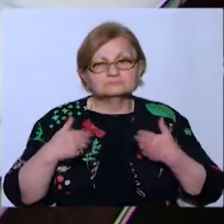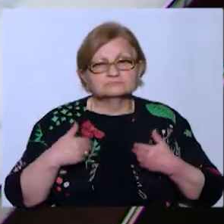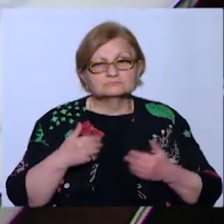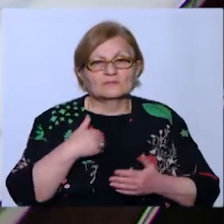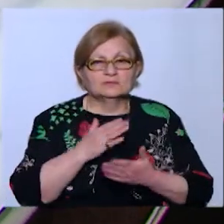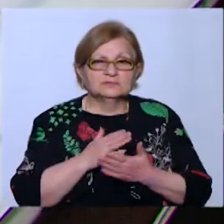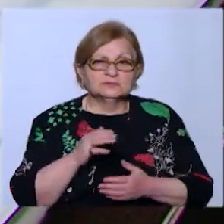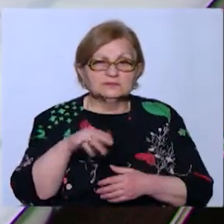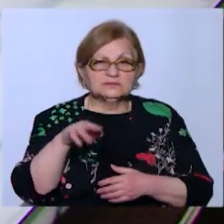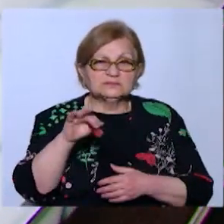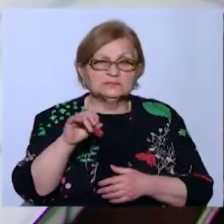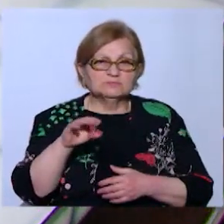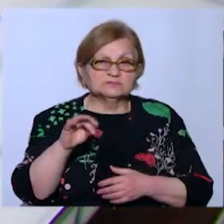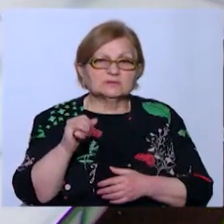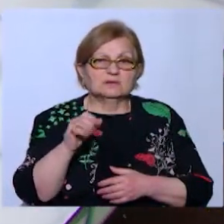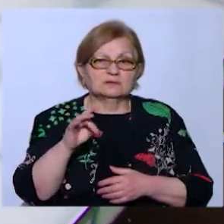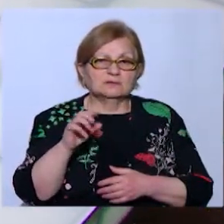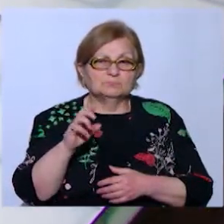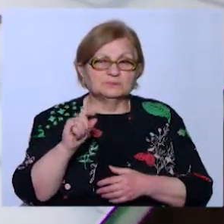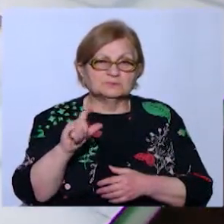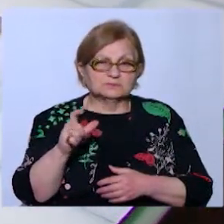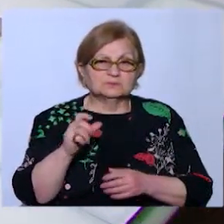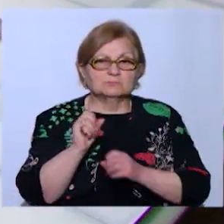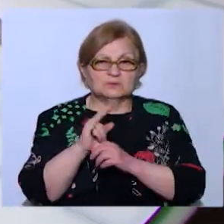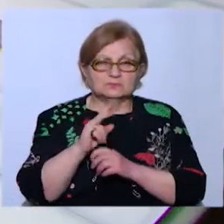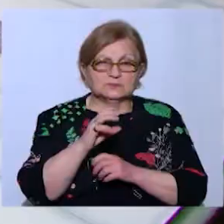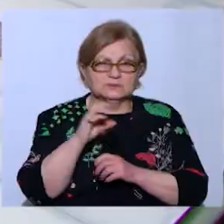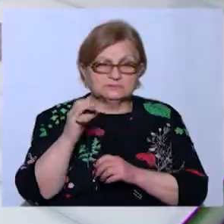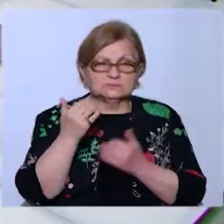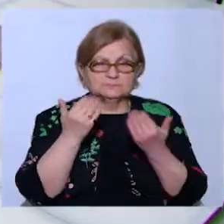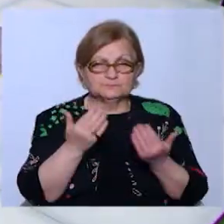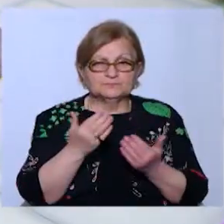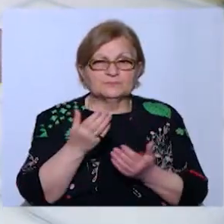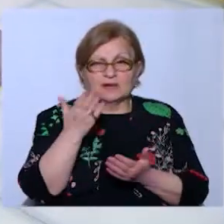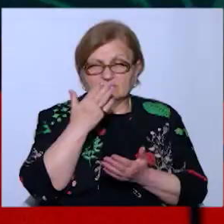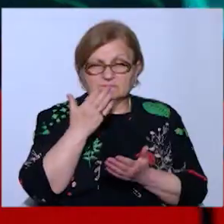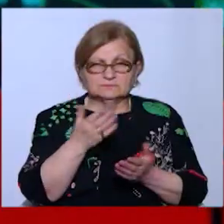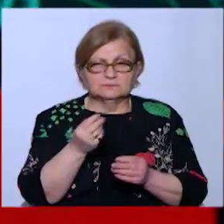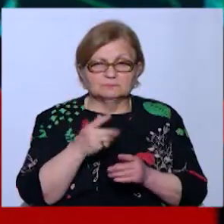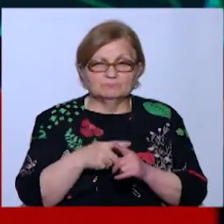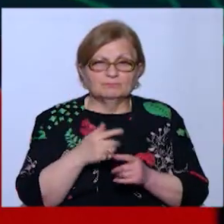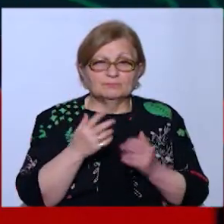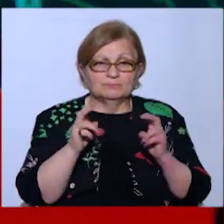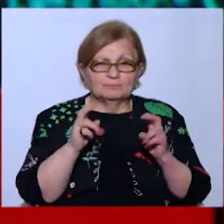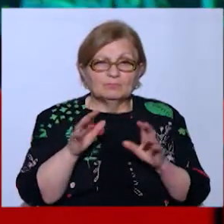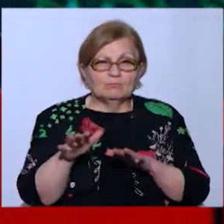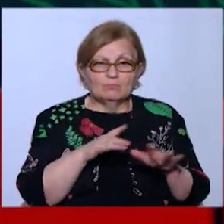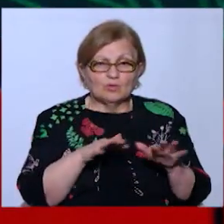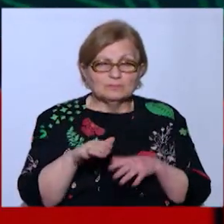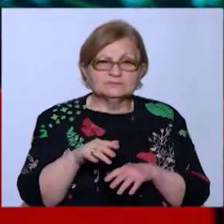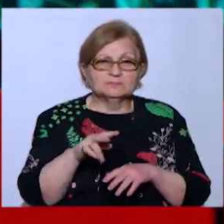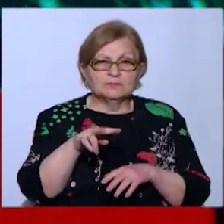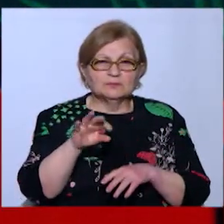მოგესალმებით, მე გახლა ვარ დიმიტრი არაბიძე. მე 12 კლასელებს წარმოგიდგენთ მათემატიკის შემდეგ გაკვეთს. ჩვენი დღევანდელი თემა არის მოქმედებები